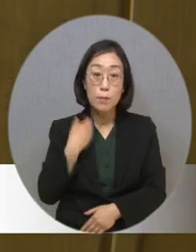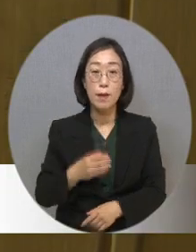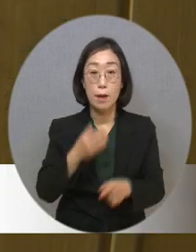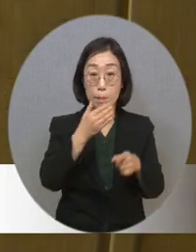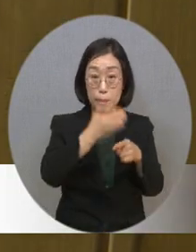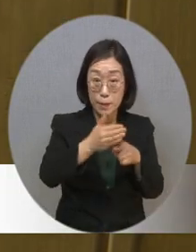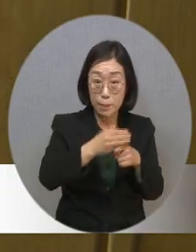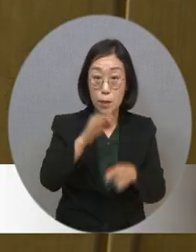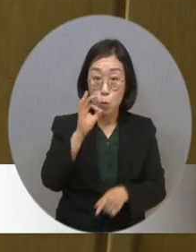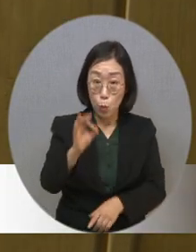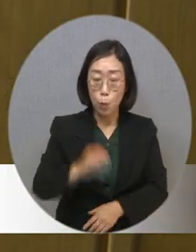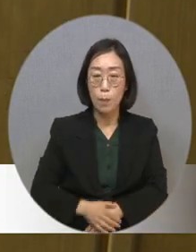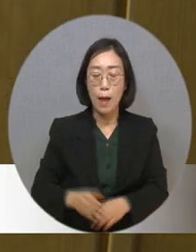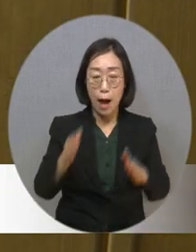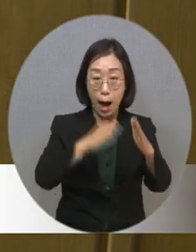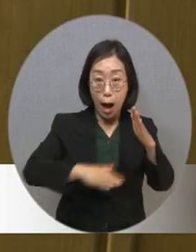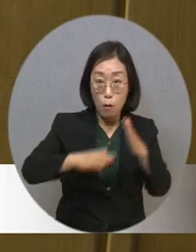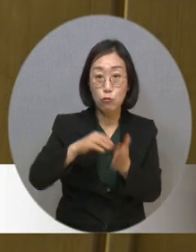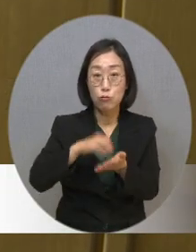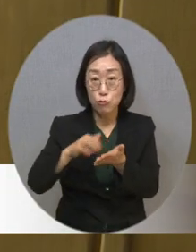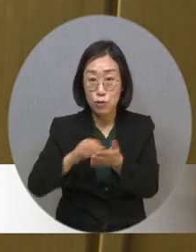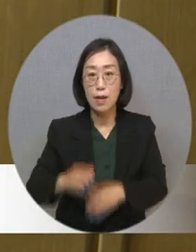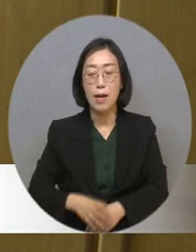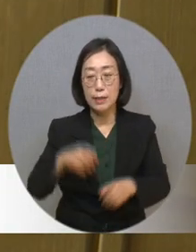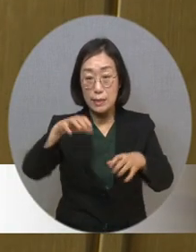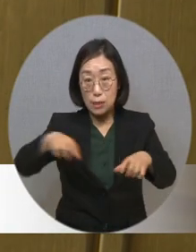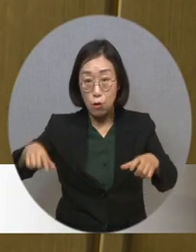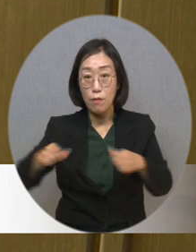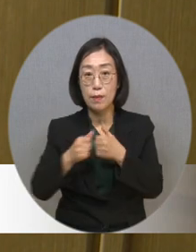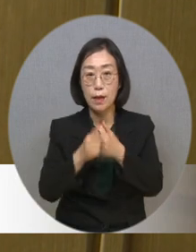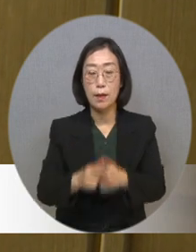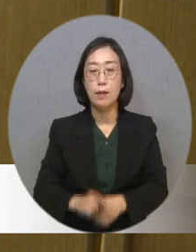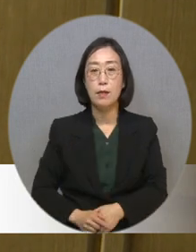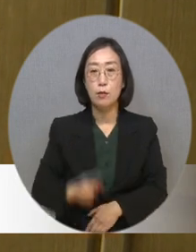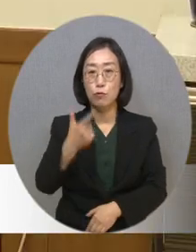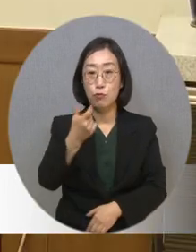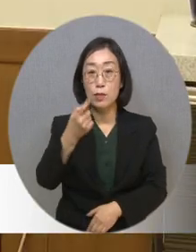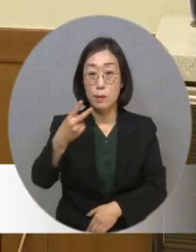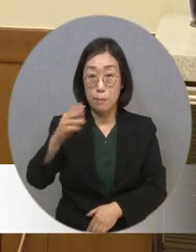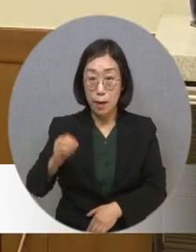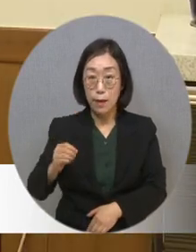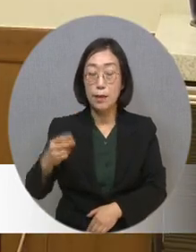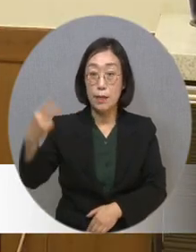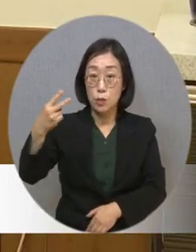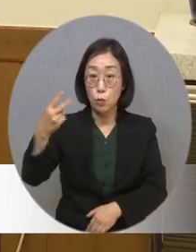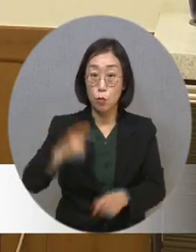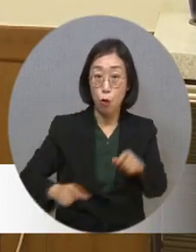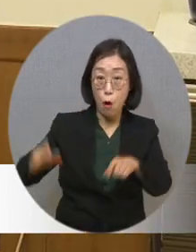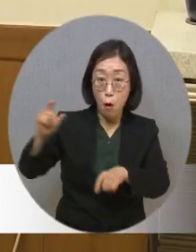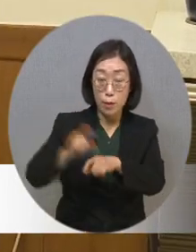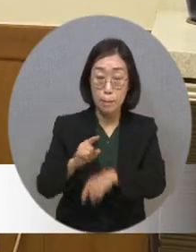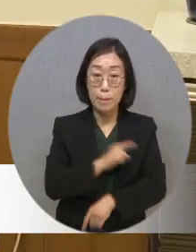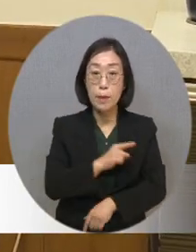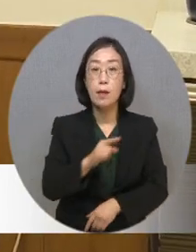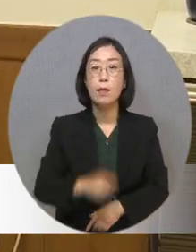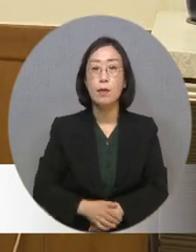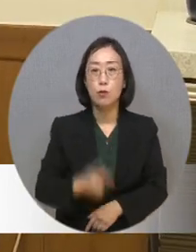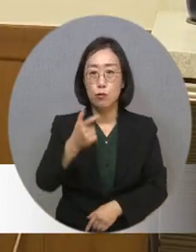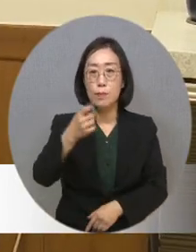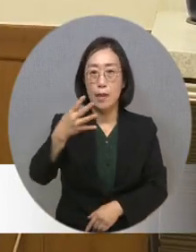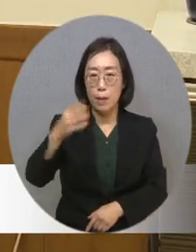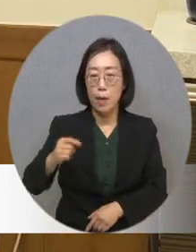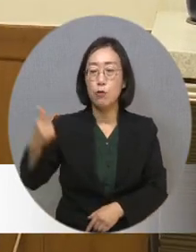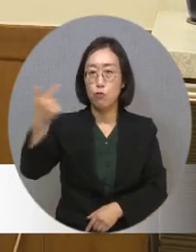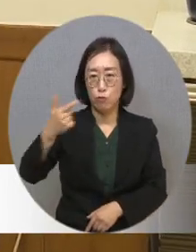지역별 가구원수별로 16 4,000원 에서 62만 6,000 원이었던 것이 17만 8,000원에서 64만